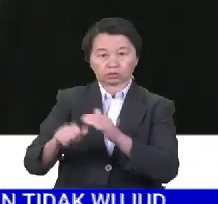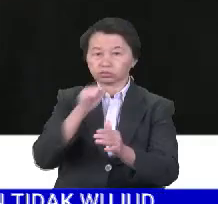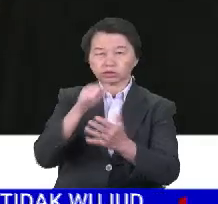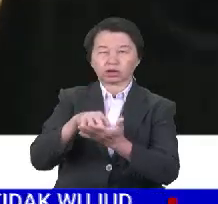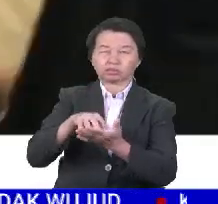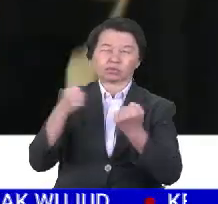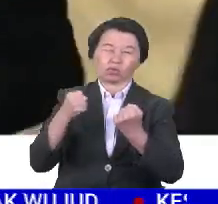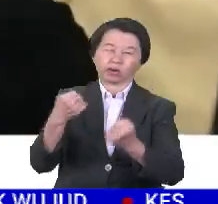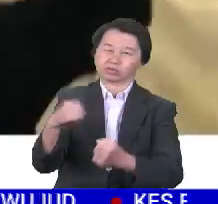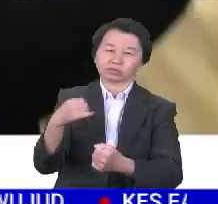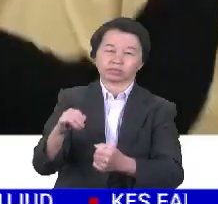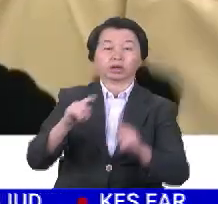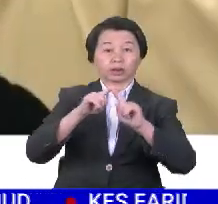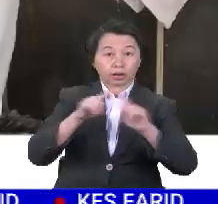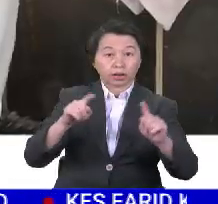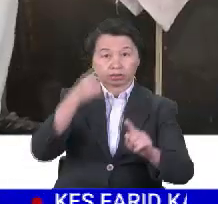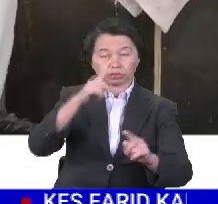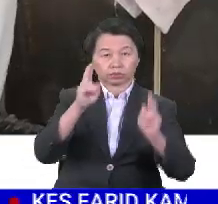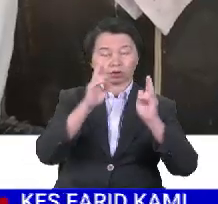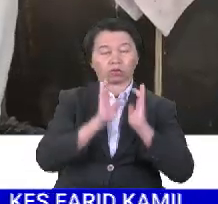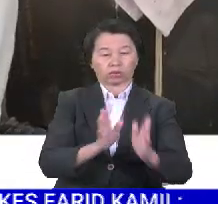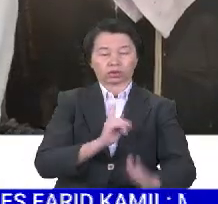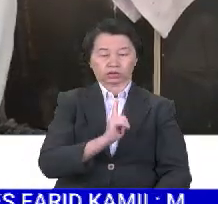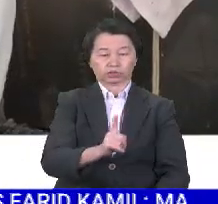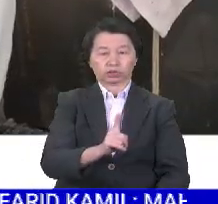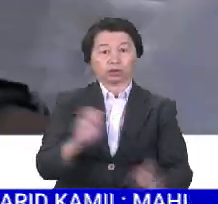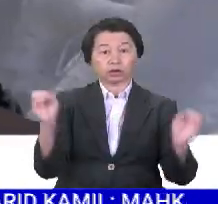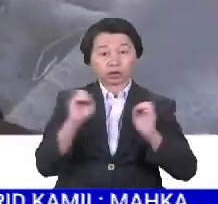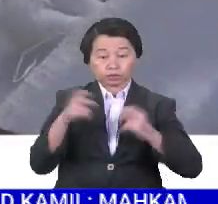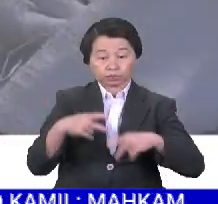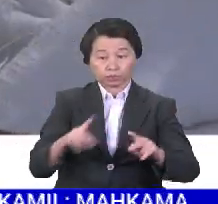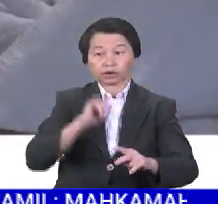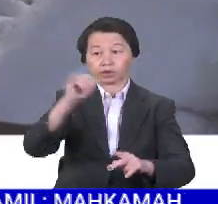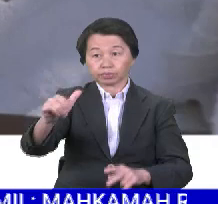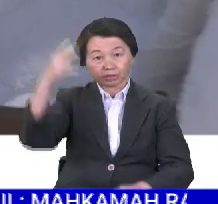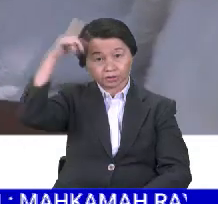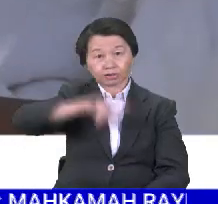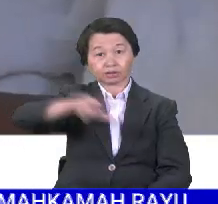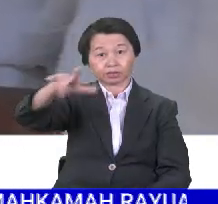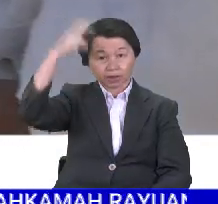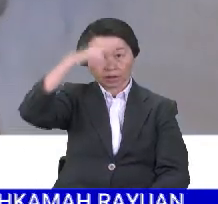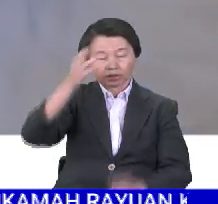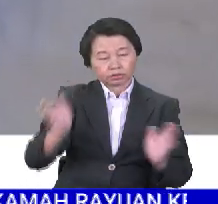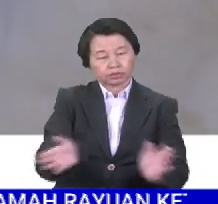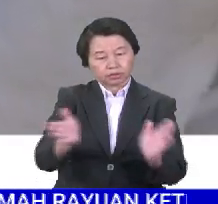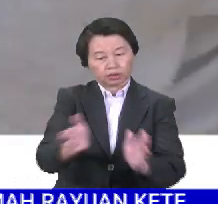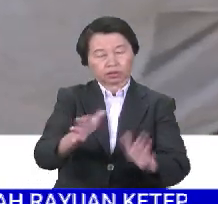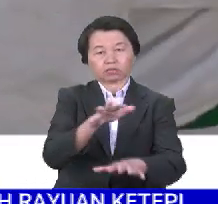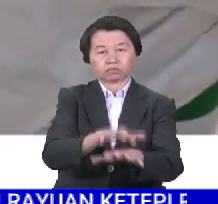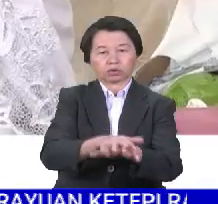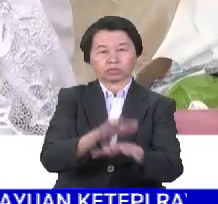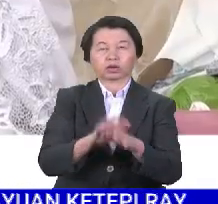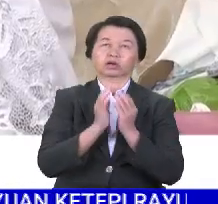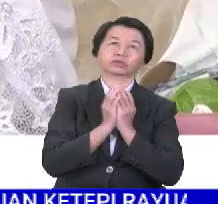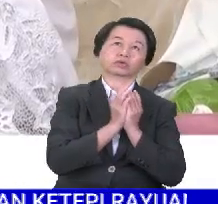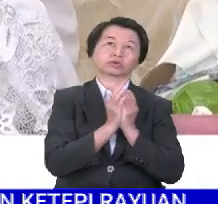kuat. Namun, bagi umat Islam yang tidak berpeluang mengerjakan haji, digalakkan untuk memperbanyakkan